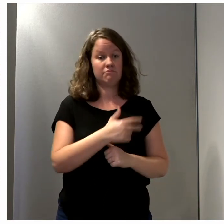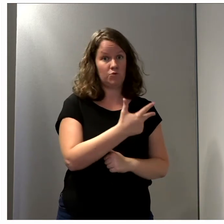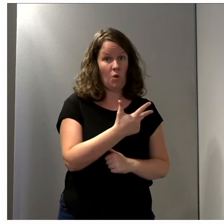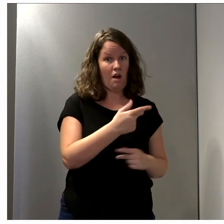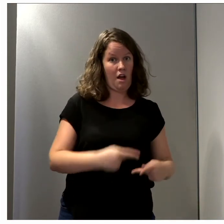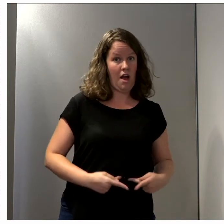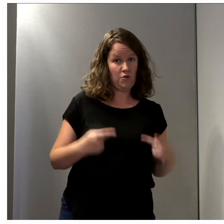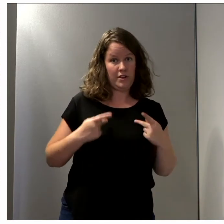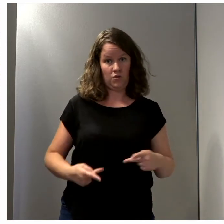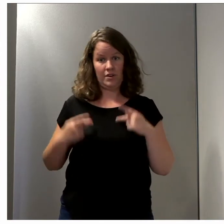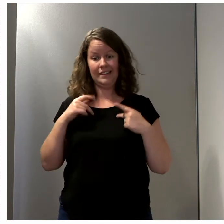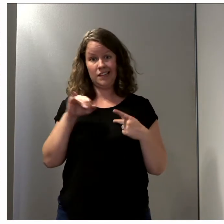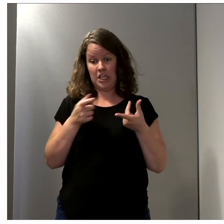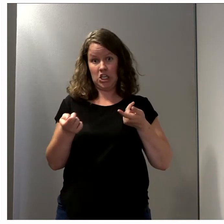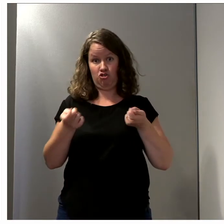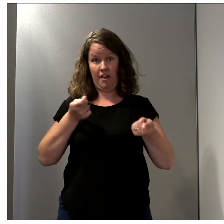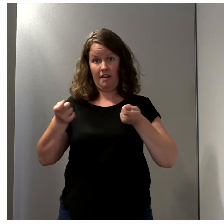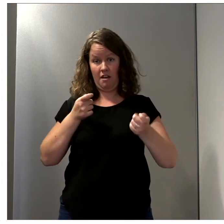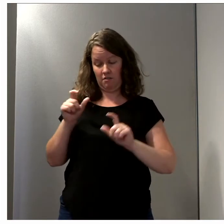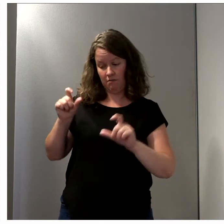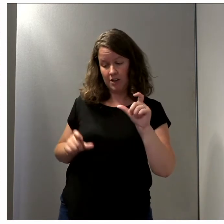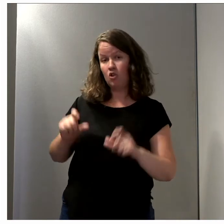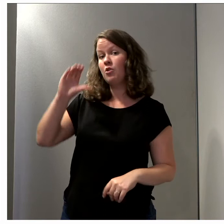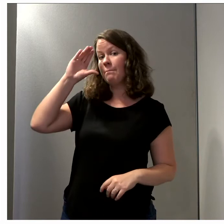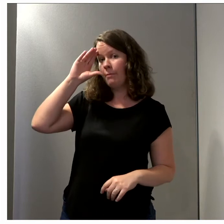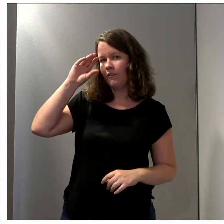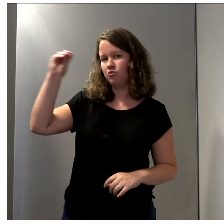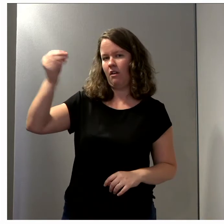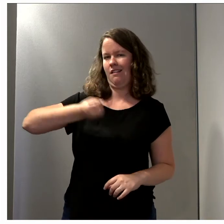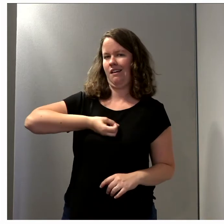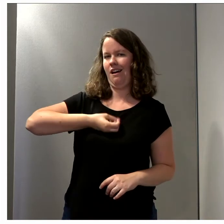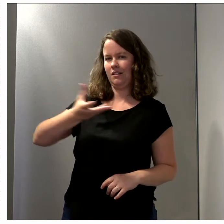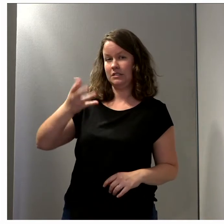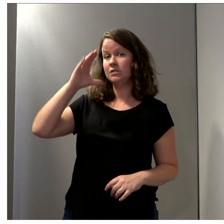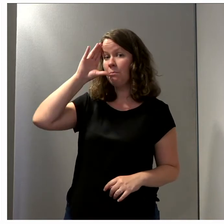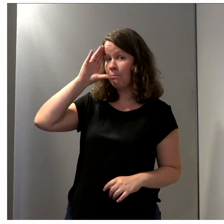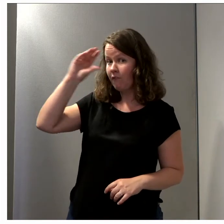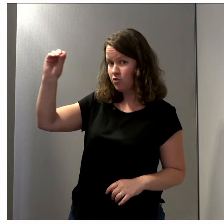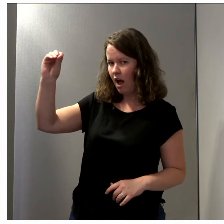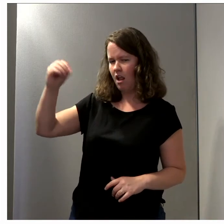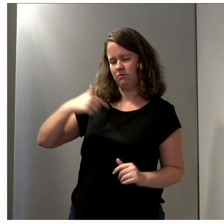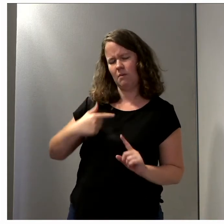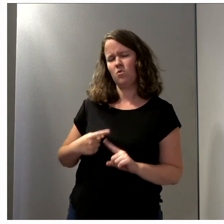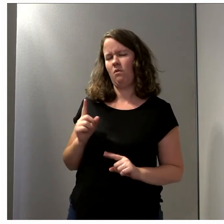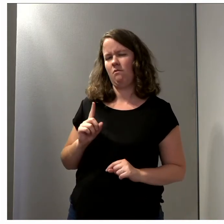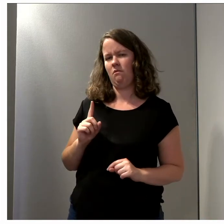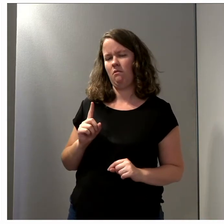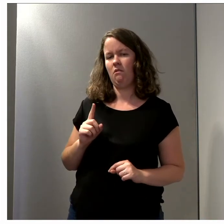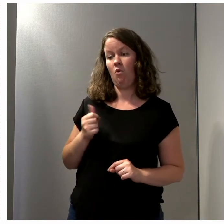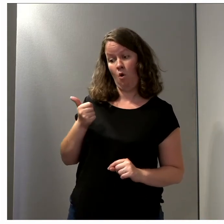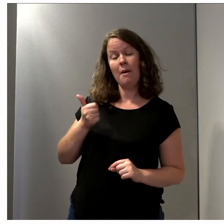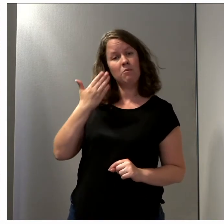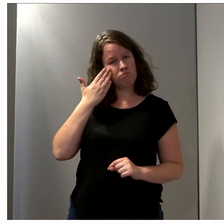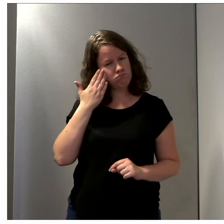tient, sont encadrés par des professionnels, des artistes professionnels qui ont une expertise